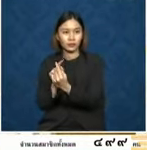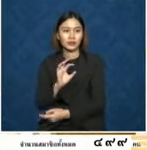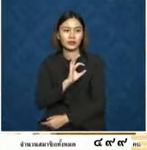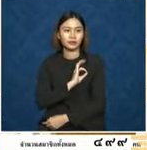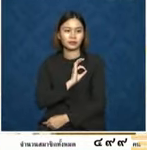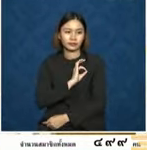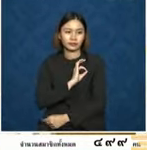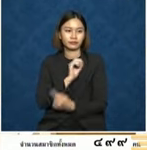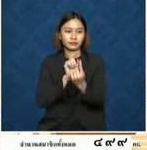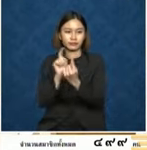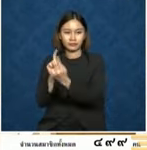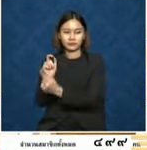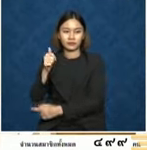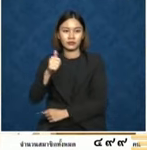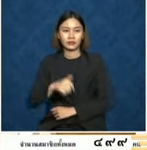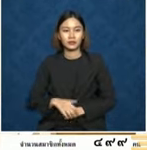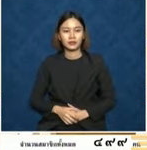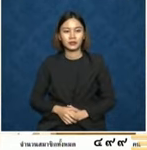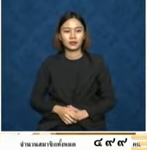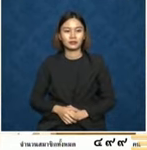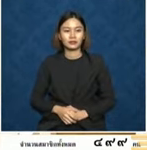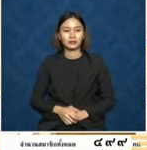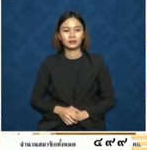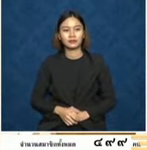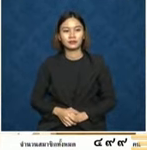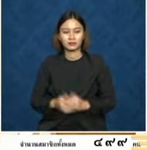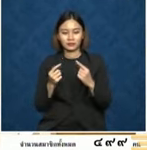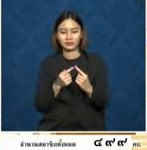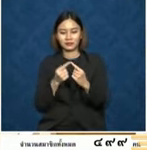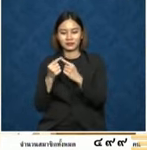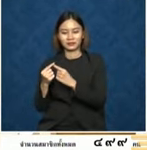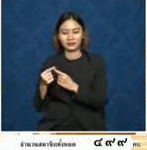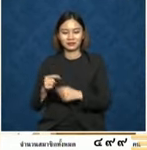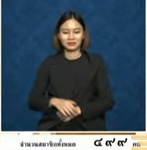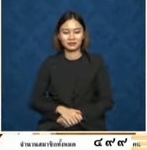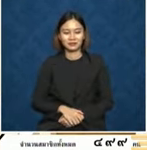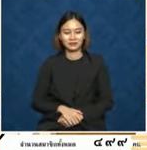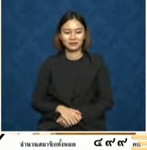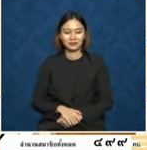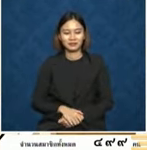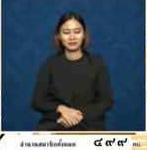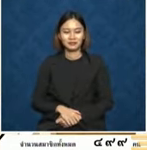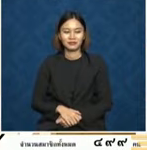แต่ละท่านได้เลยนะครับครับต่อไปเป็นท่านถากรตันทสิทธิ์ครับ